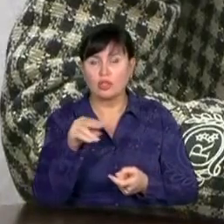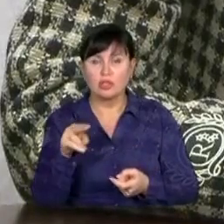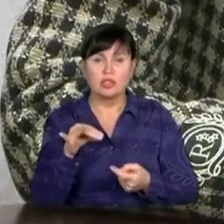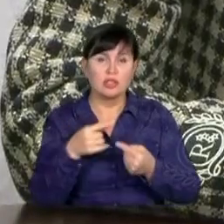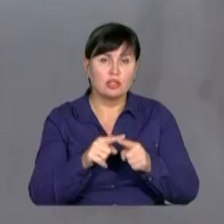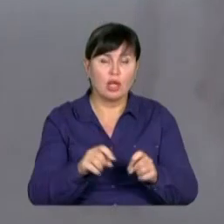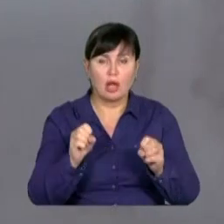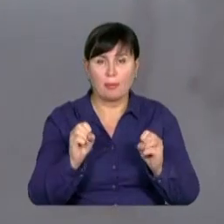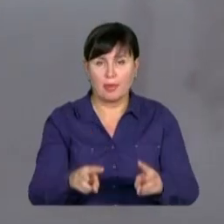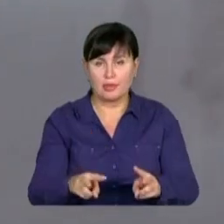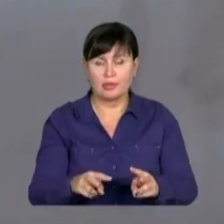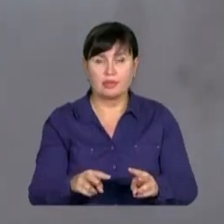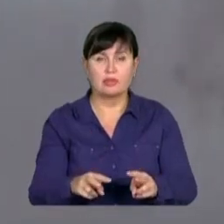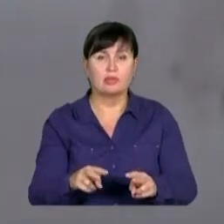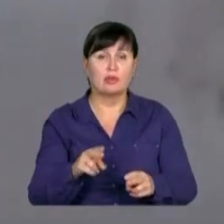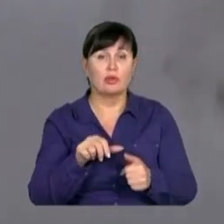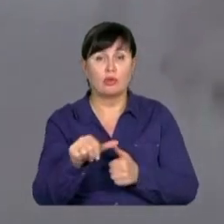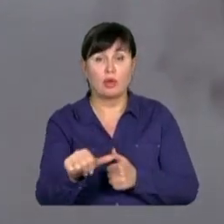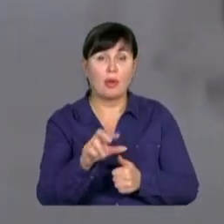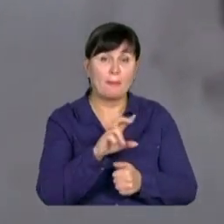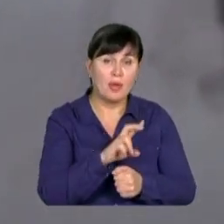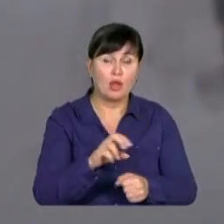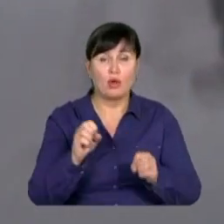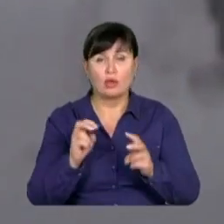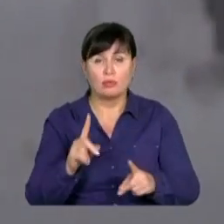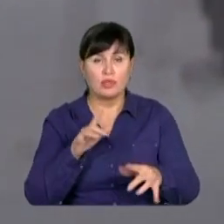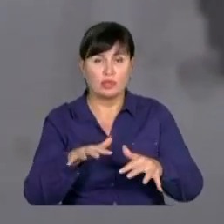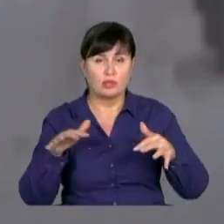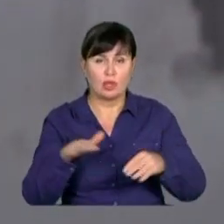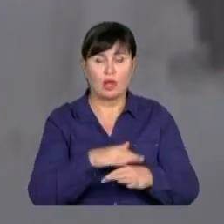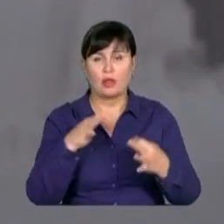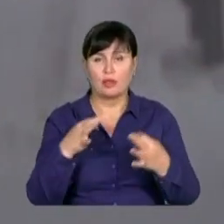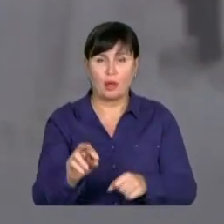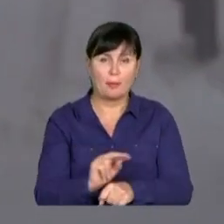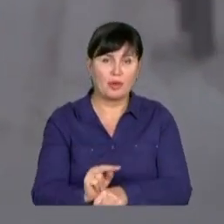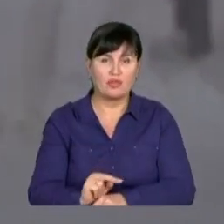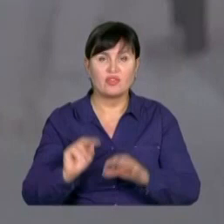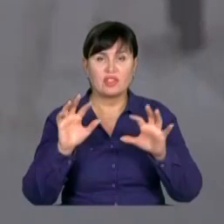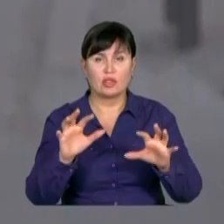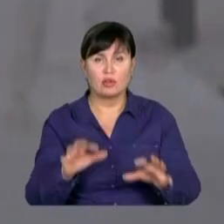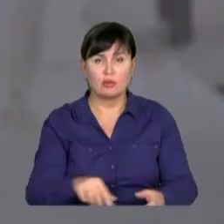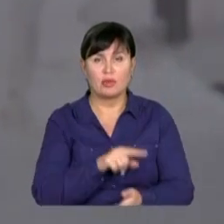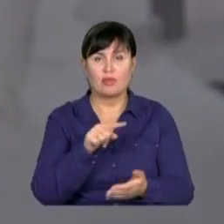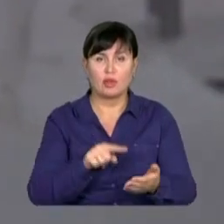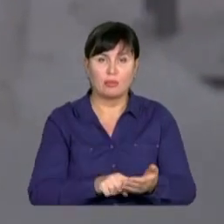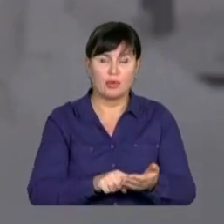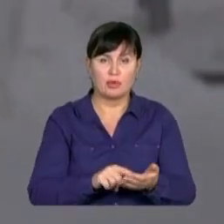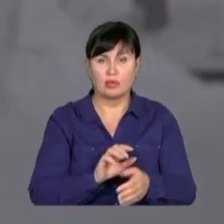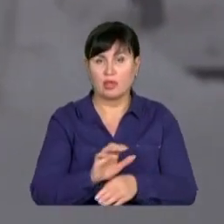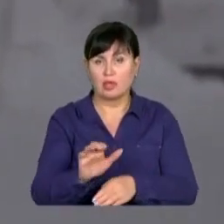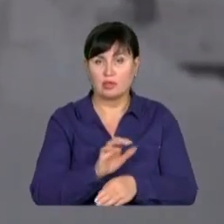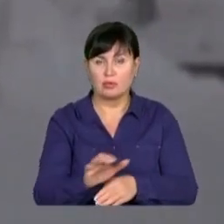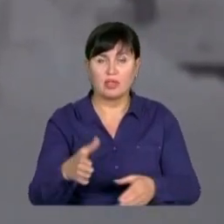биотехнологическими угрозами. Помимо биологических угроз, сенаторы сегодня одобрили поправки в закон по вопросам